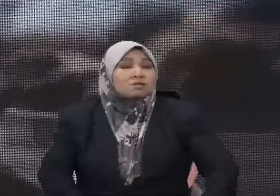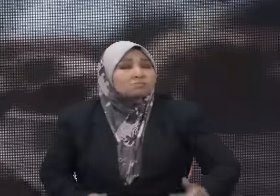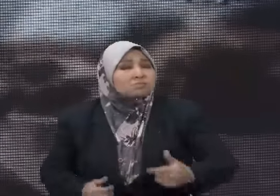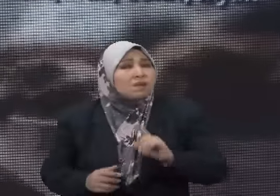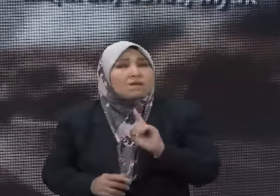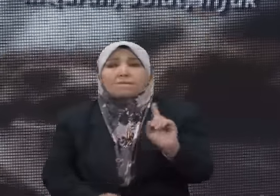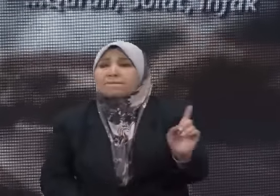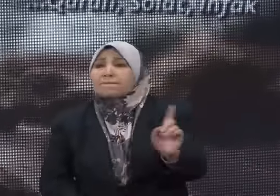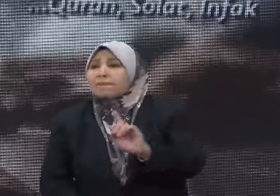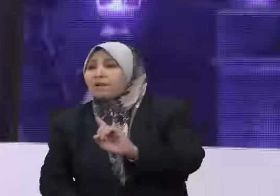Kemanakah